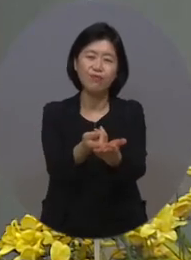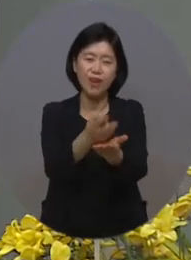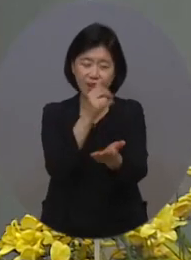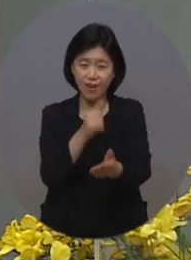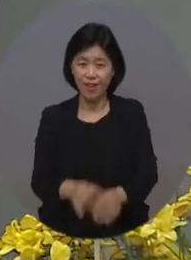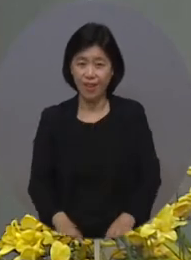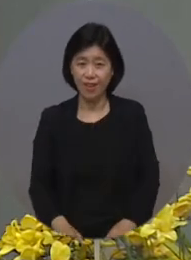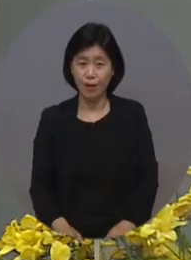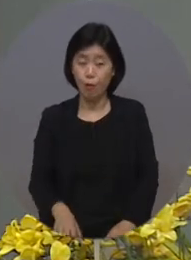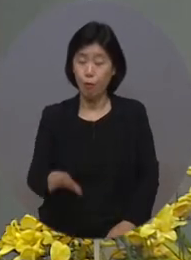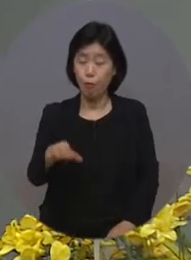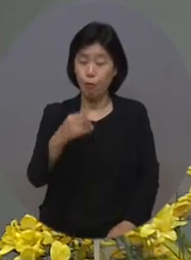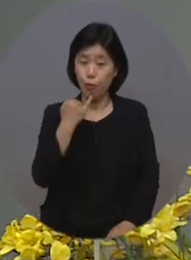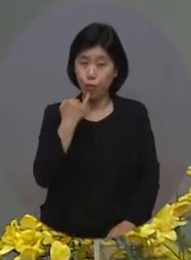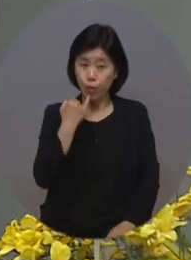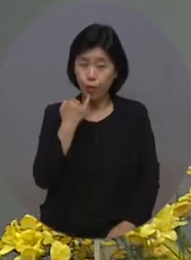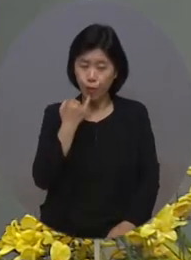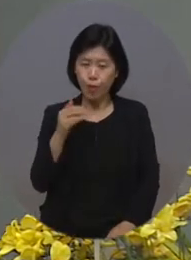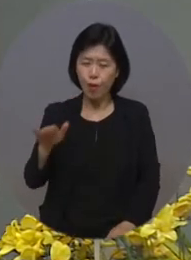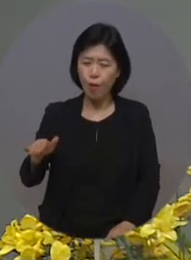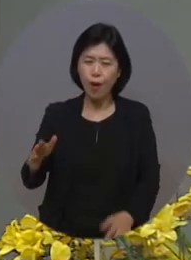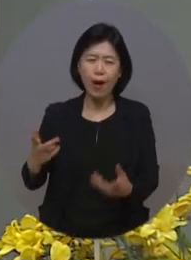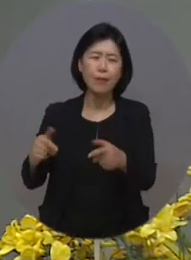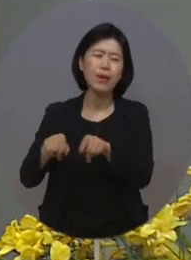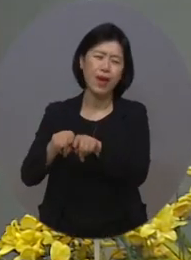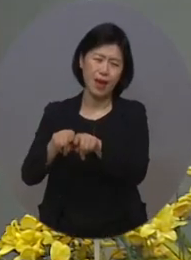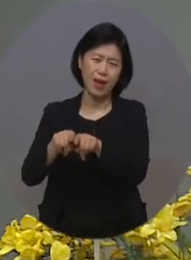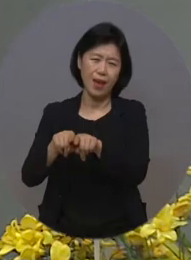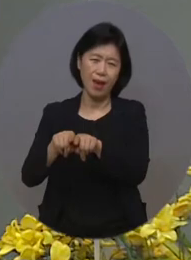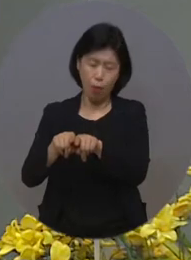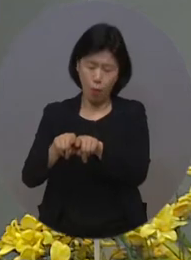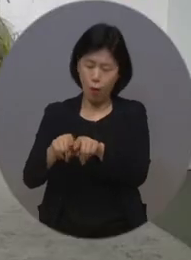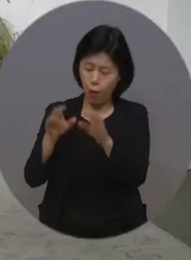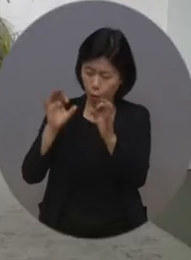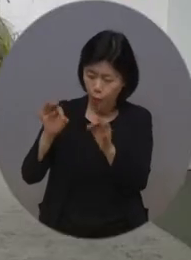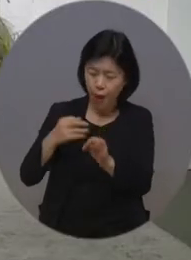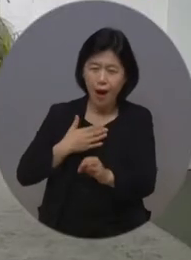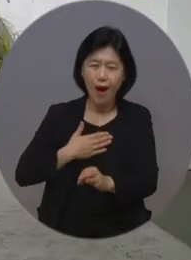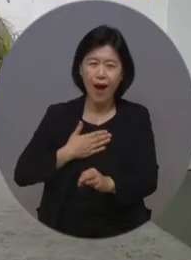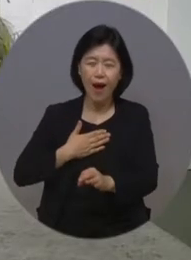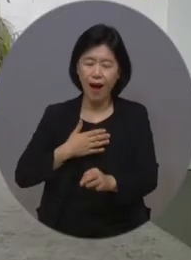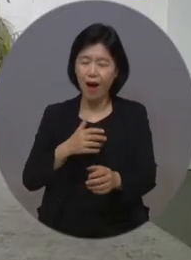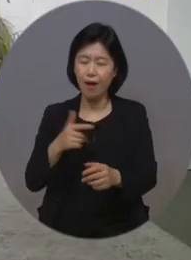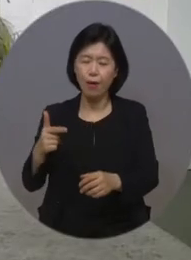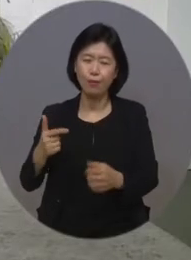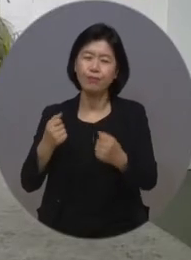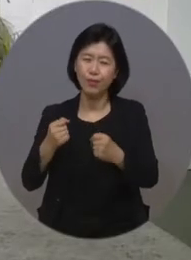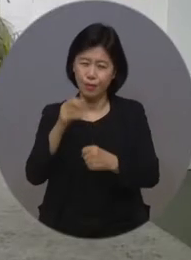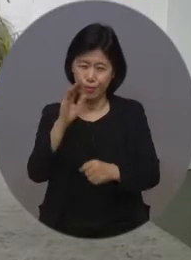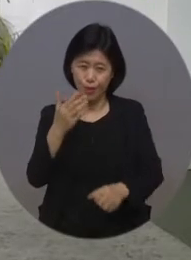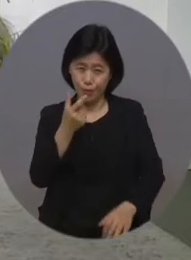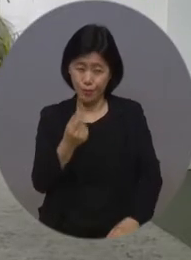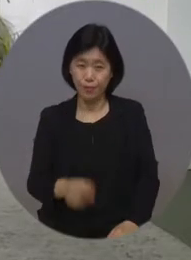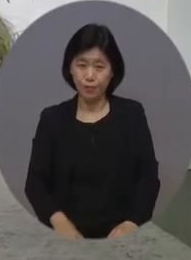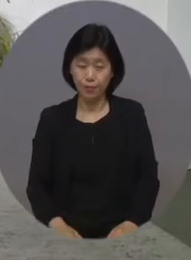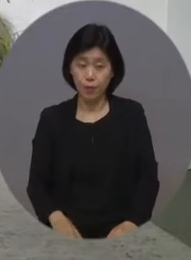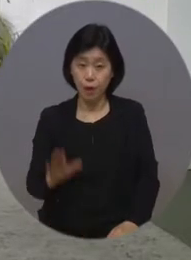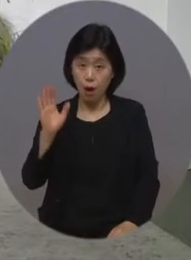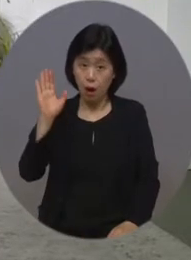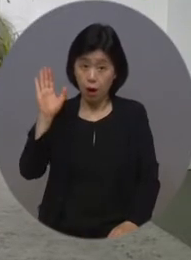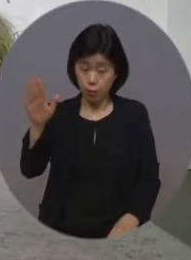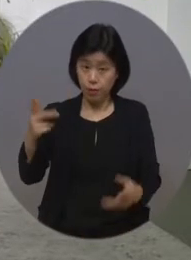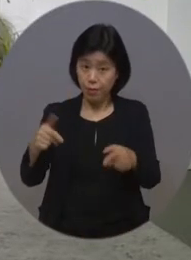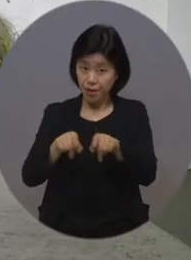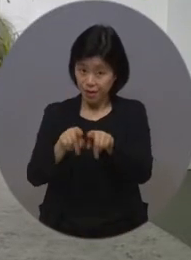있구나 큰 힘이 됐었습니다 예 그 정신만 알아 주시면 고맙습니다 앞으로도 쭉 이어 가는 거죠 아 함께